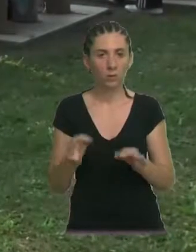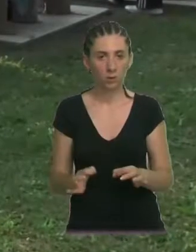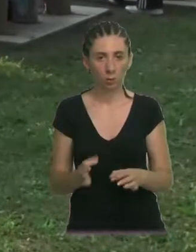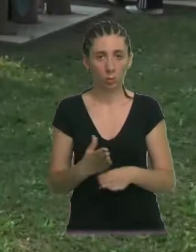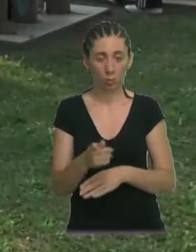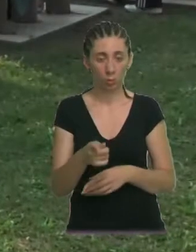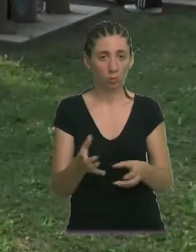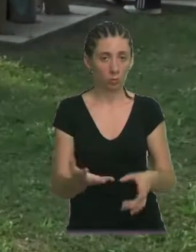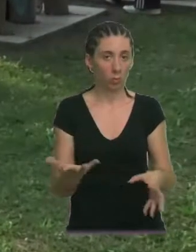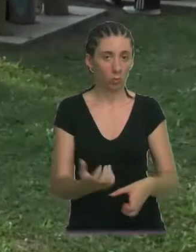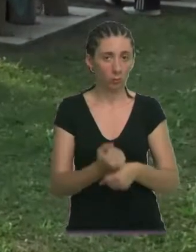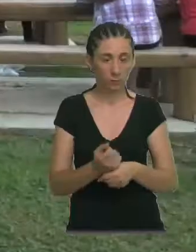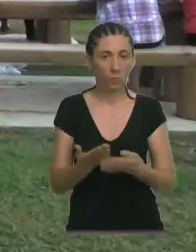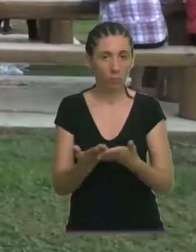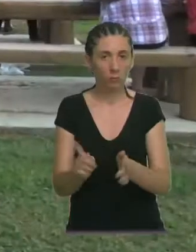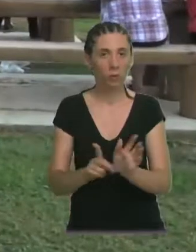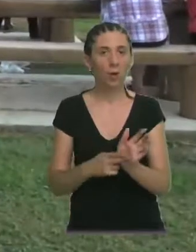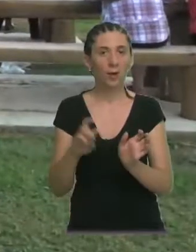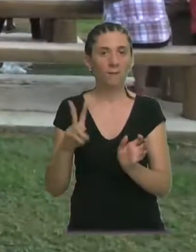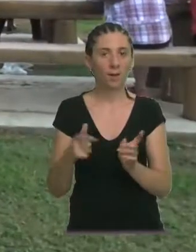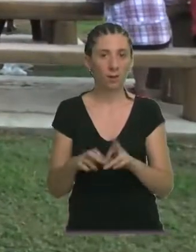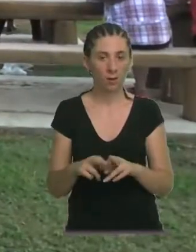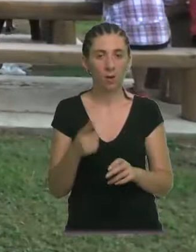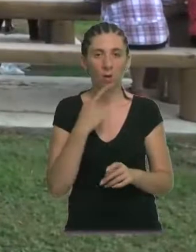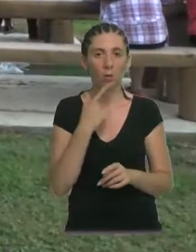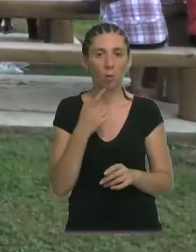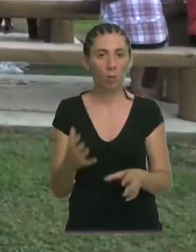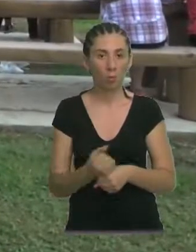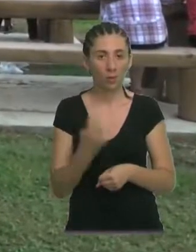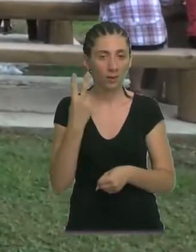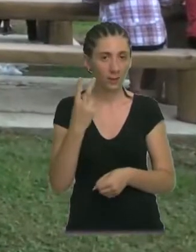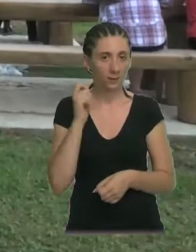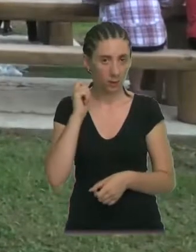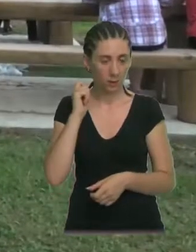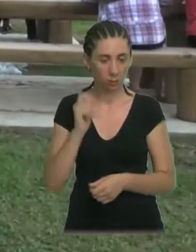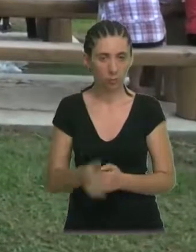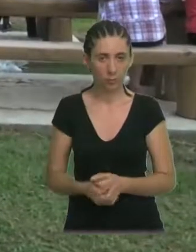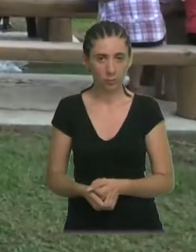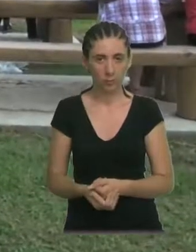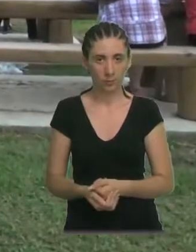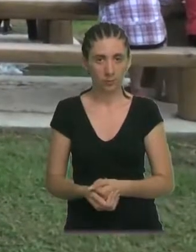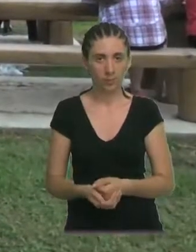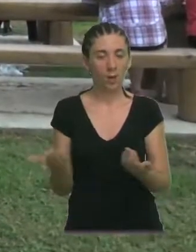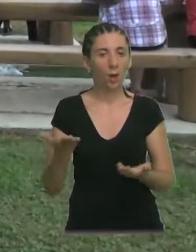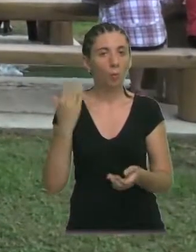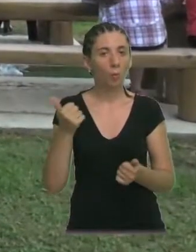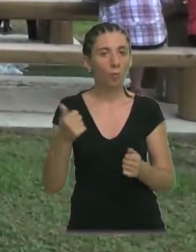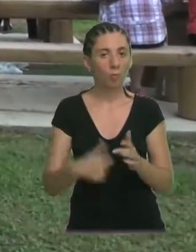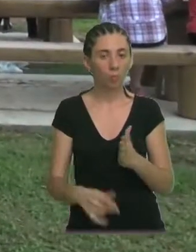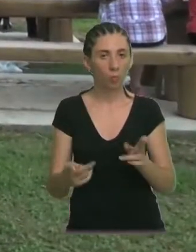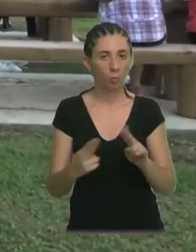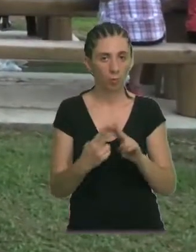sigurnost kroz udomiteljstvo djeci je pružila i Nevenka, koja je udomila dvije djevojčice. Kakav je taj bio prvi